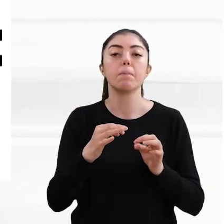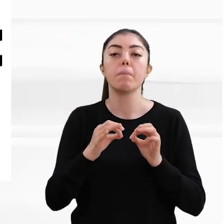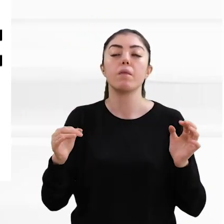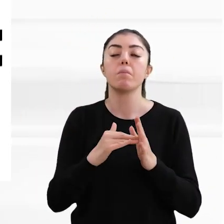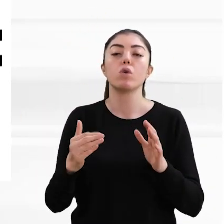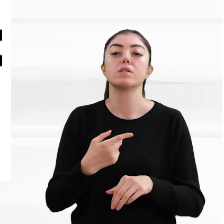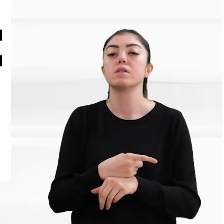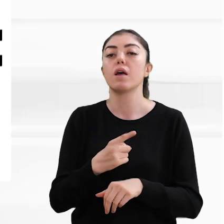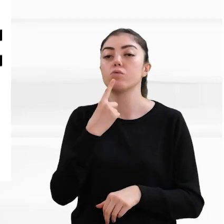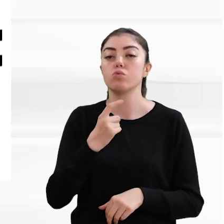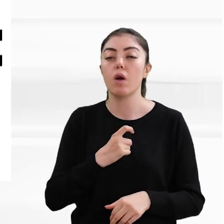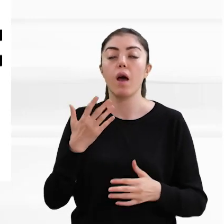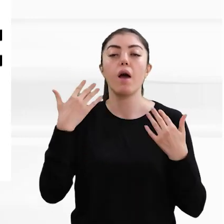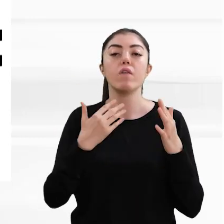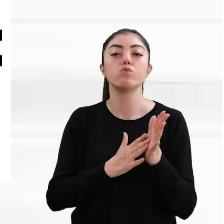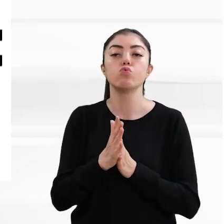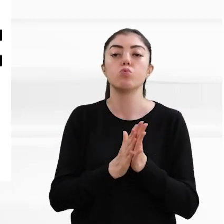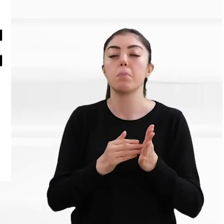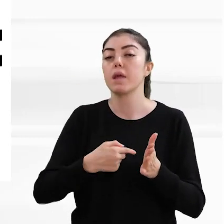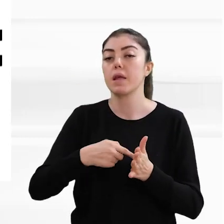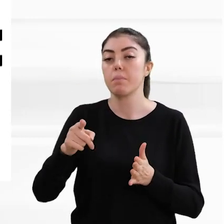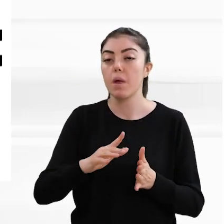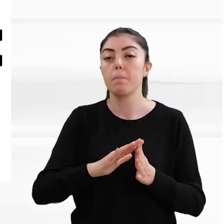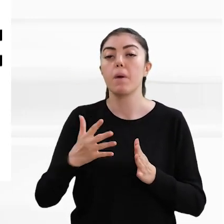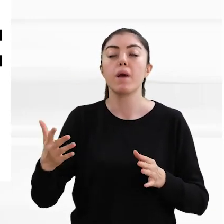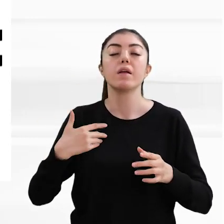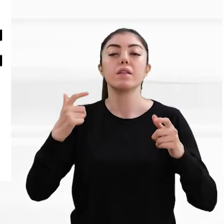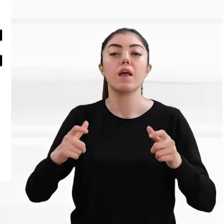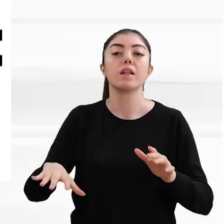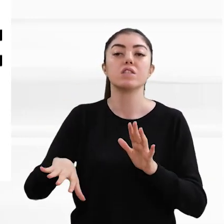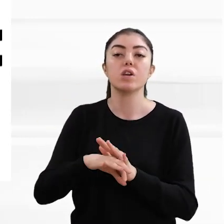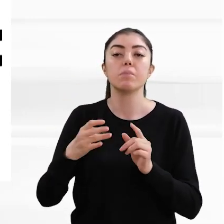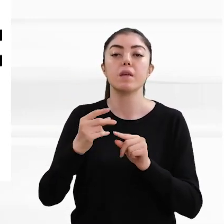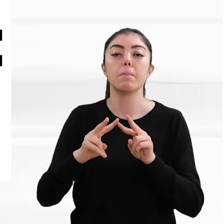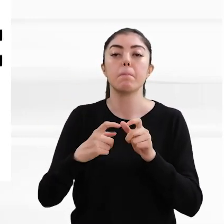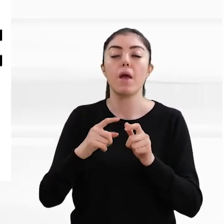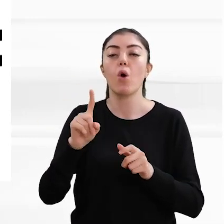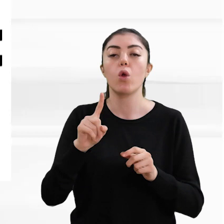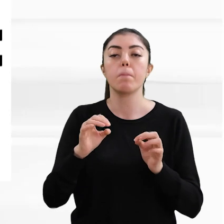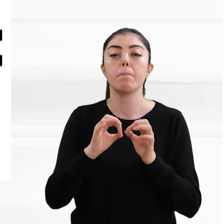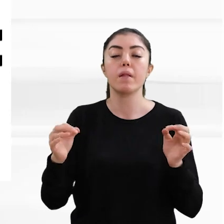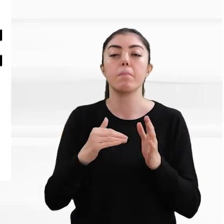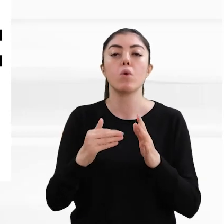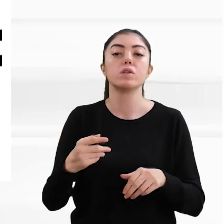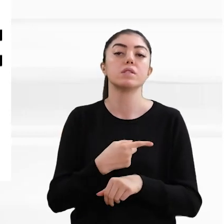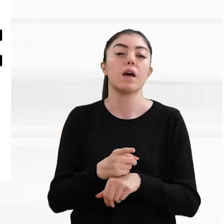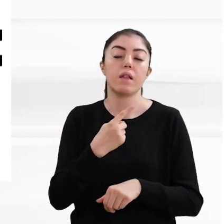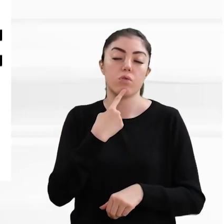bölü saniyedir? Hava sürtünmesi ihmal edilecektir. Yer çekimi ivmesini 10 metre bölü saniye kare